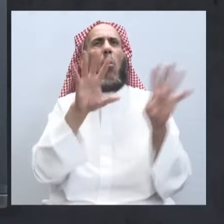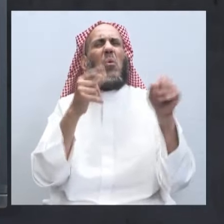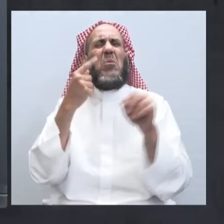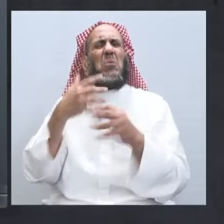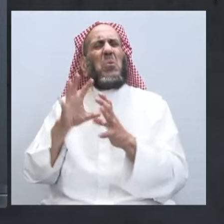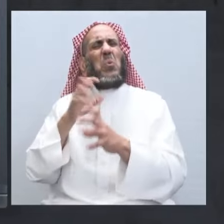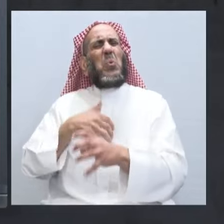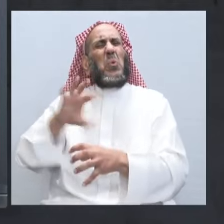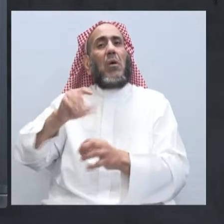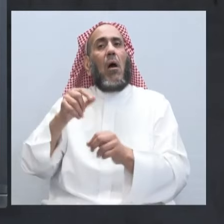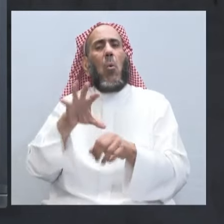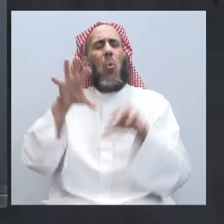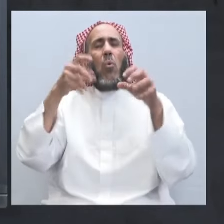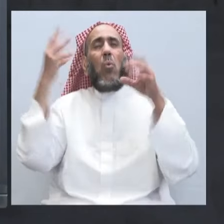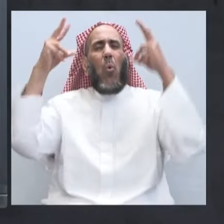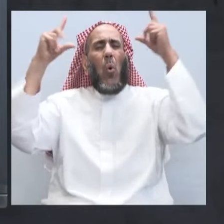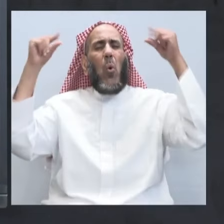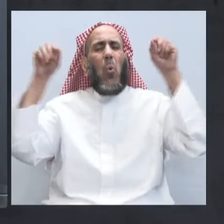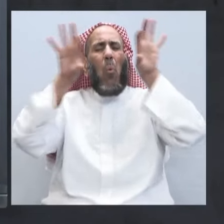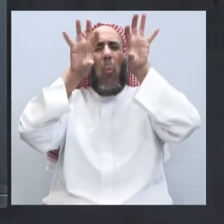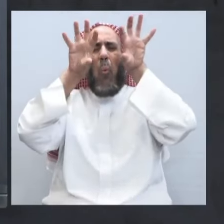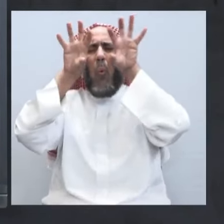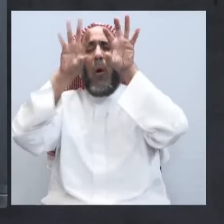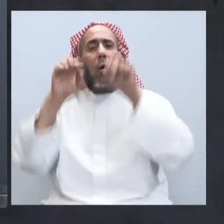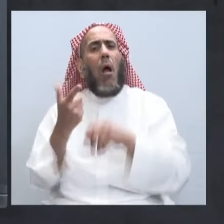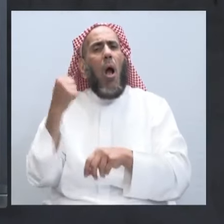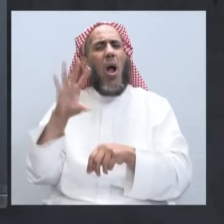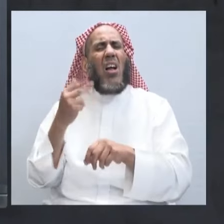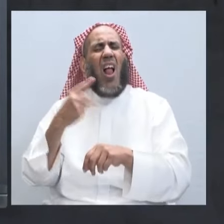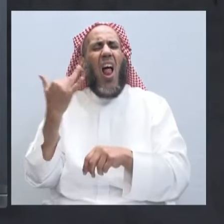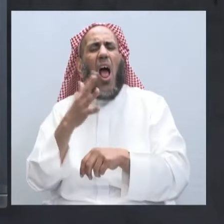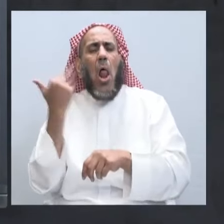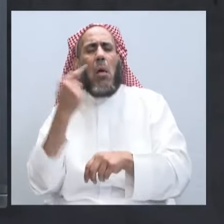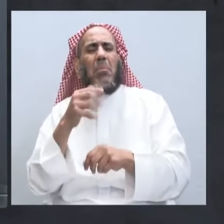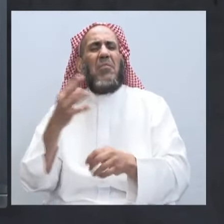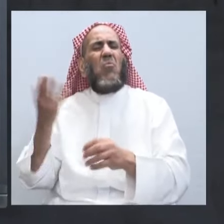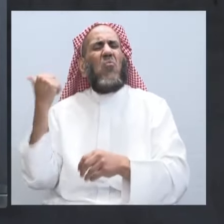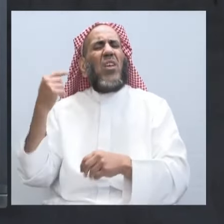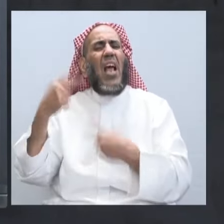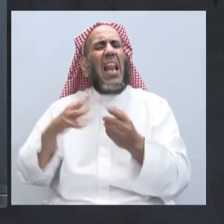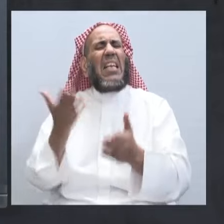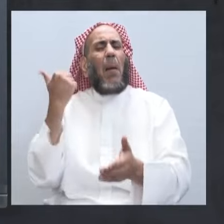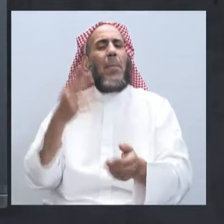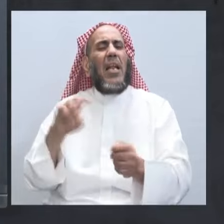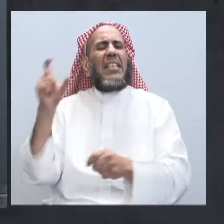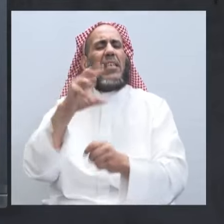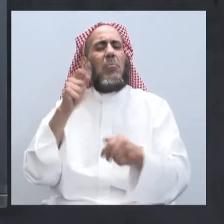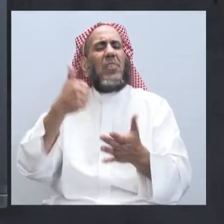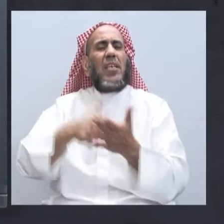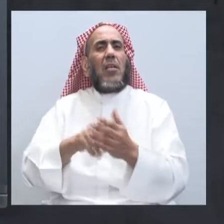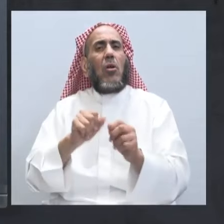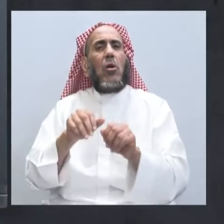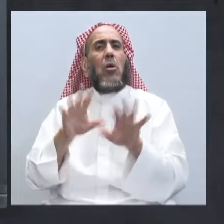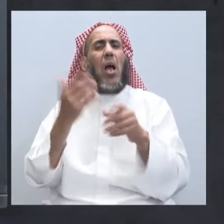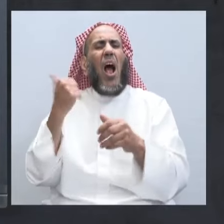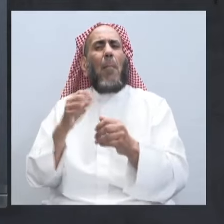كذلك البومه ايضا كانت العرب كانت في الجاهليه من عاداتها انها تطلق طير